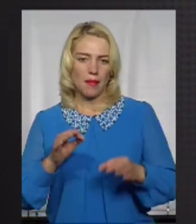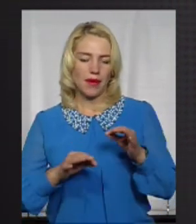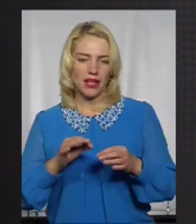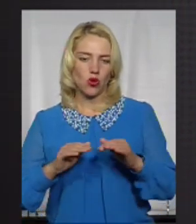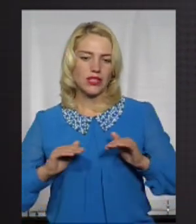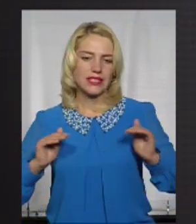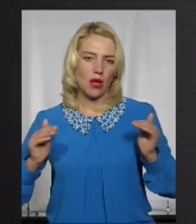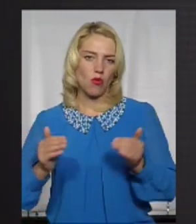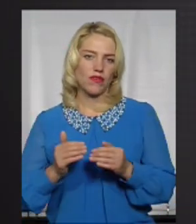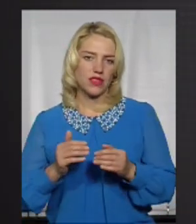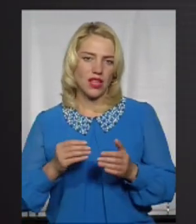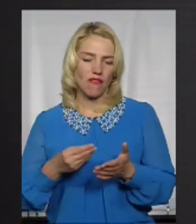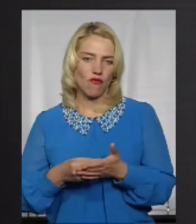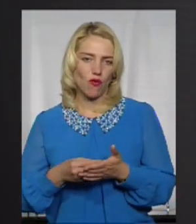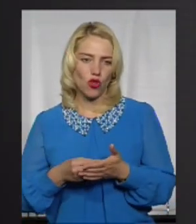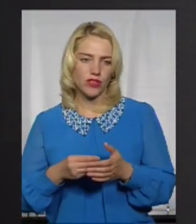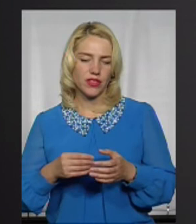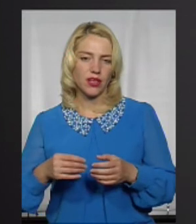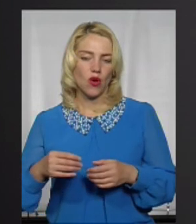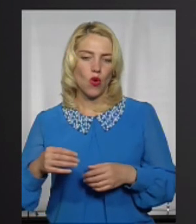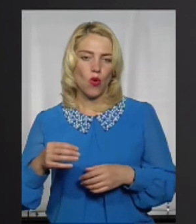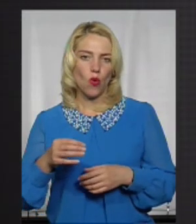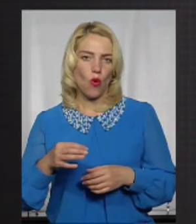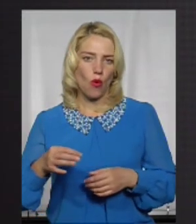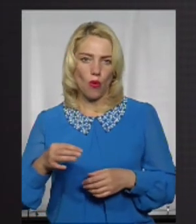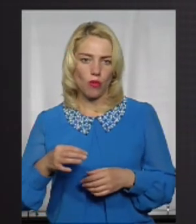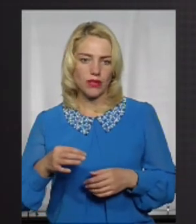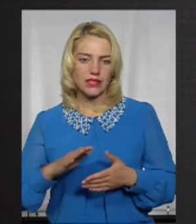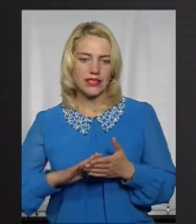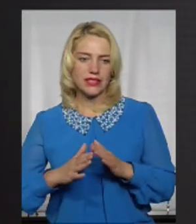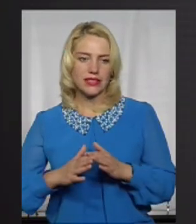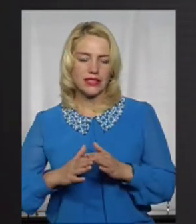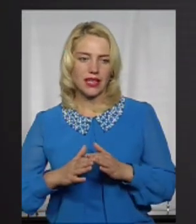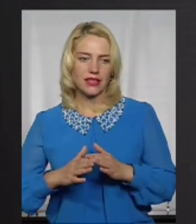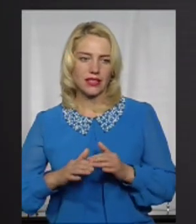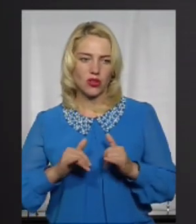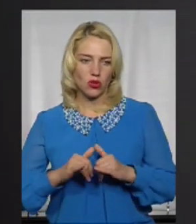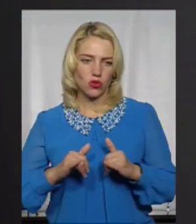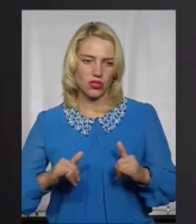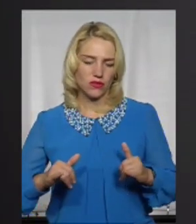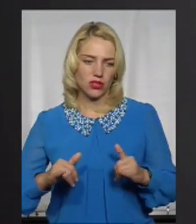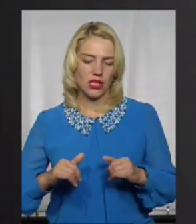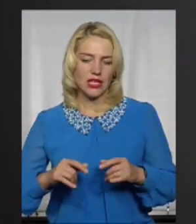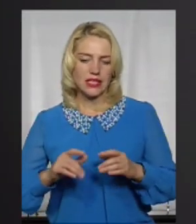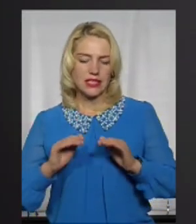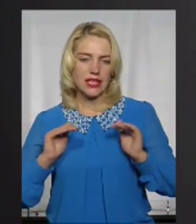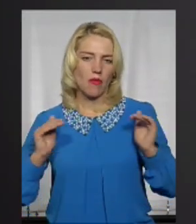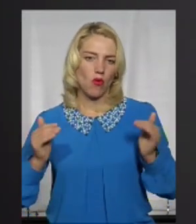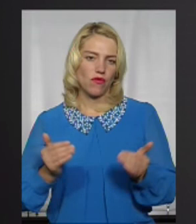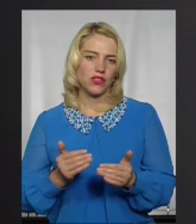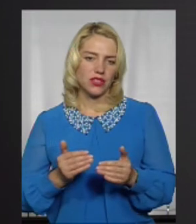Природозаповідний фонд області, стан та перспективи розвитку заповідних об'єктів на території